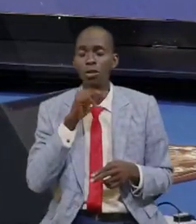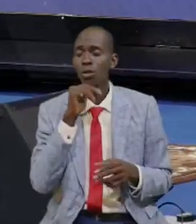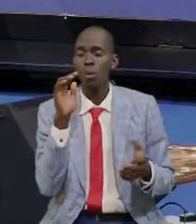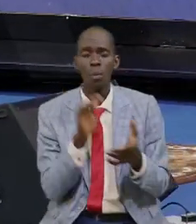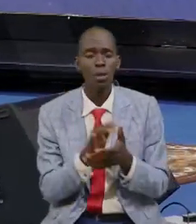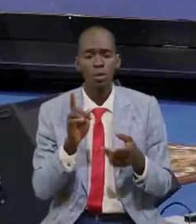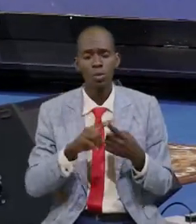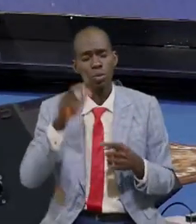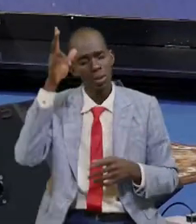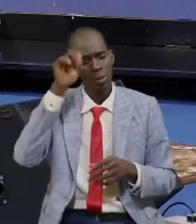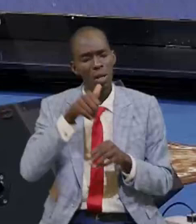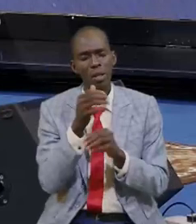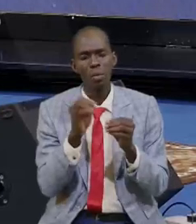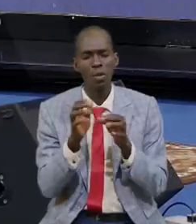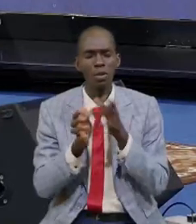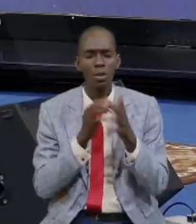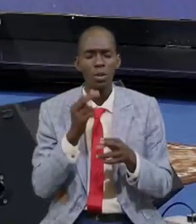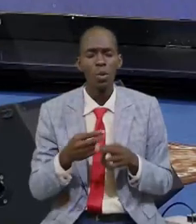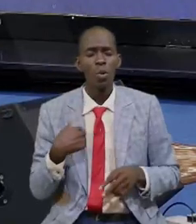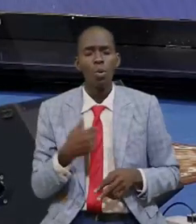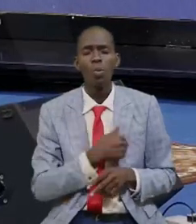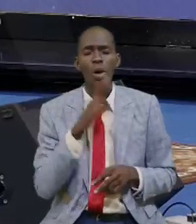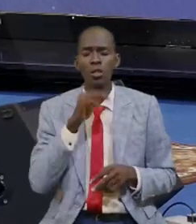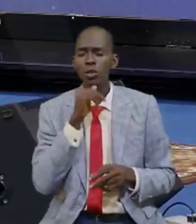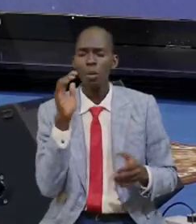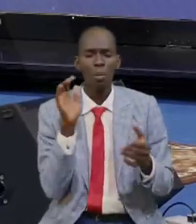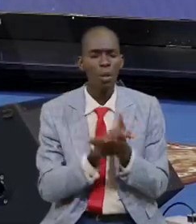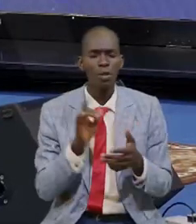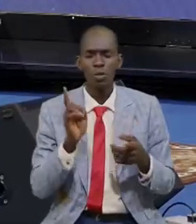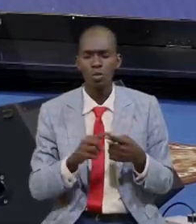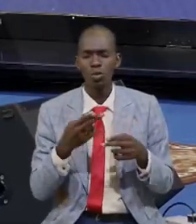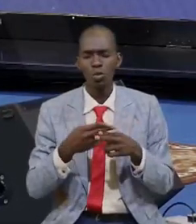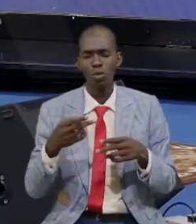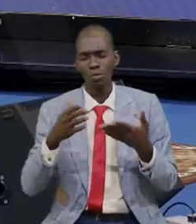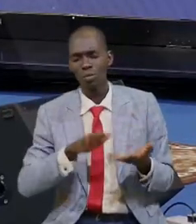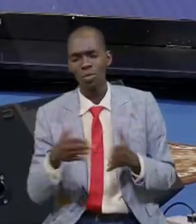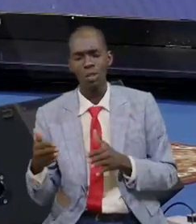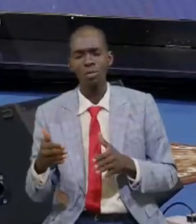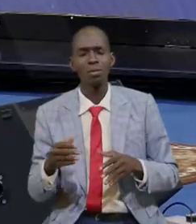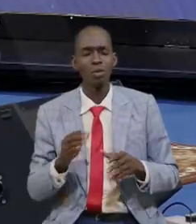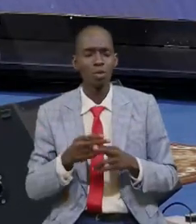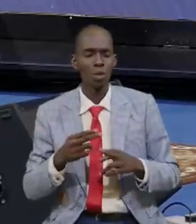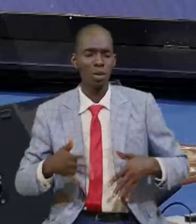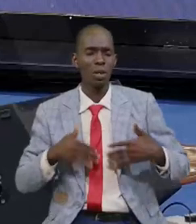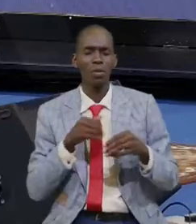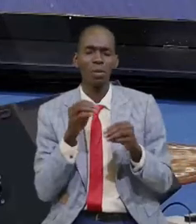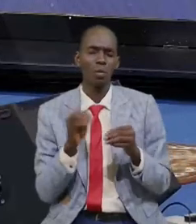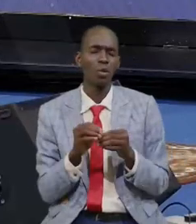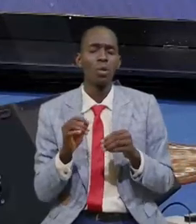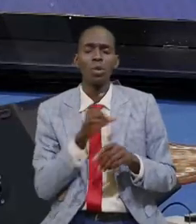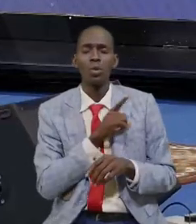aux démons, nous ne sommes plus mariés à la mort prématurée. Ainsi donc, Seigneur, je